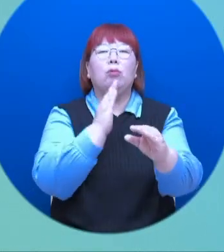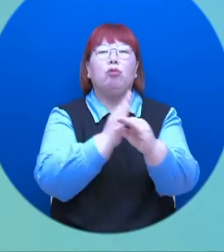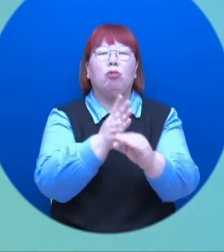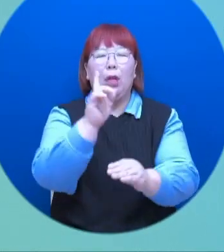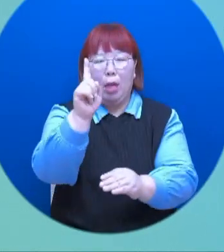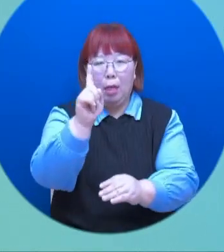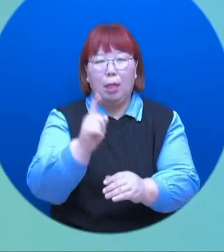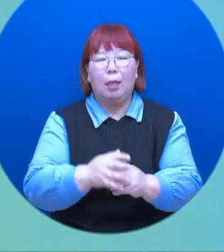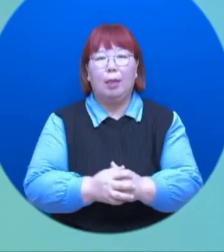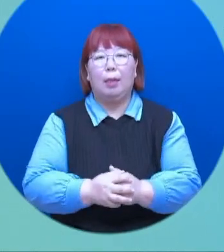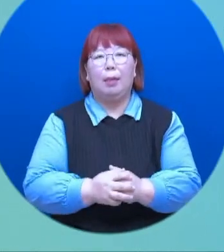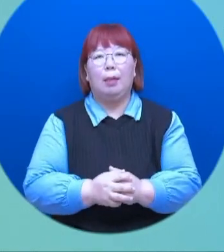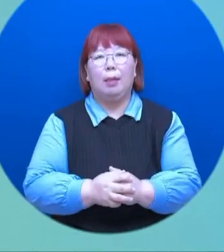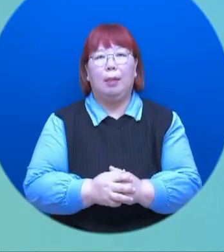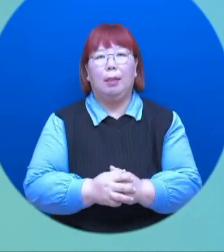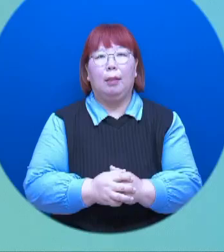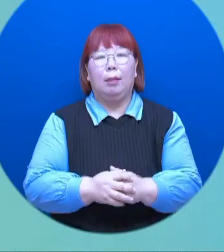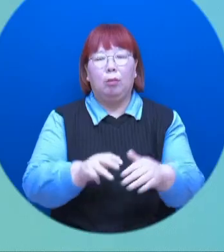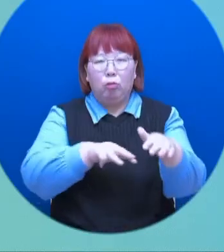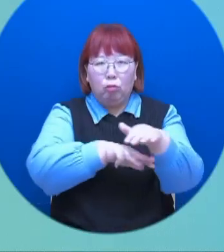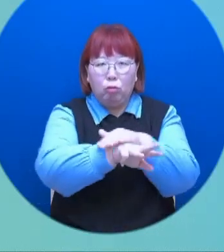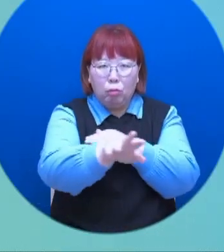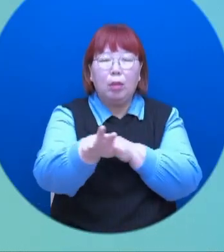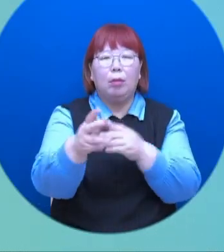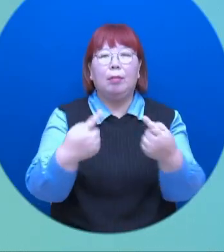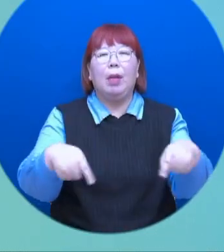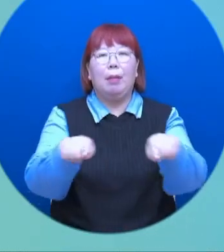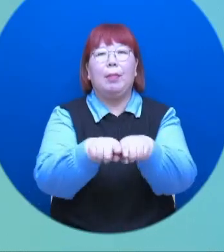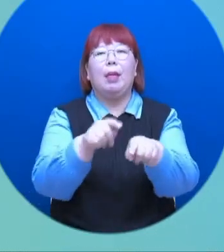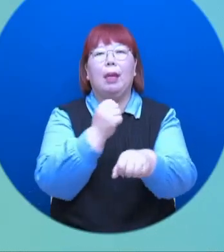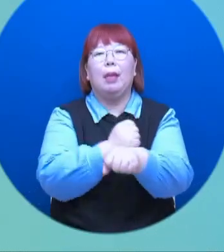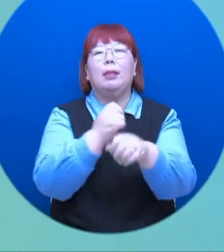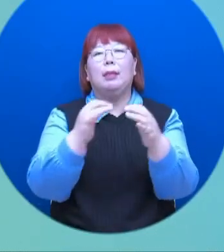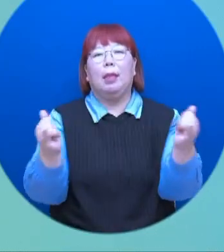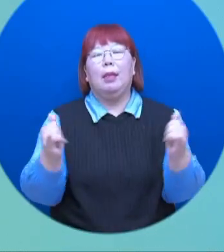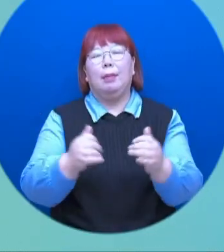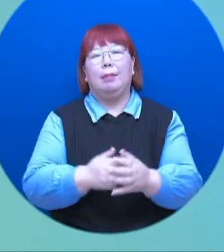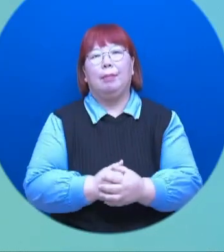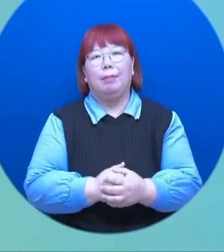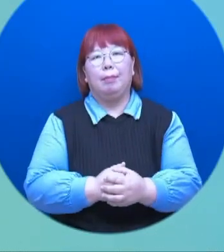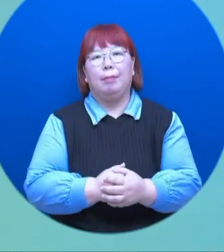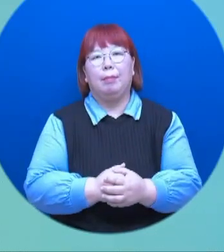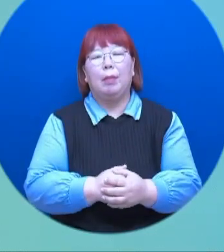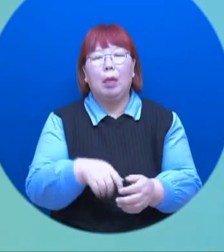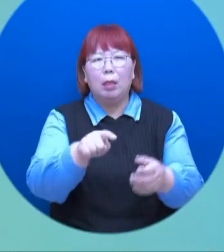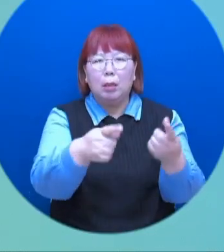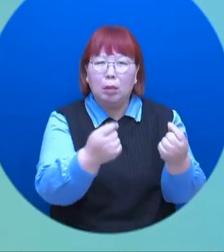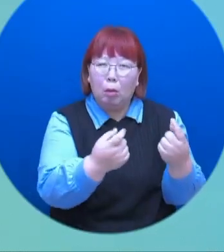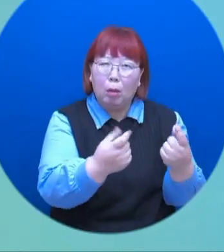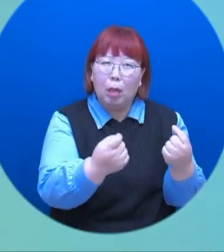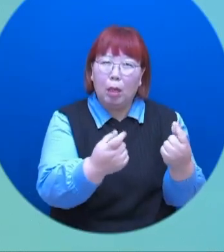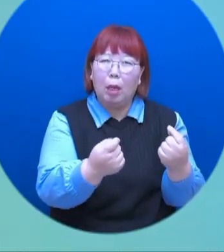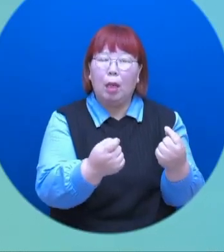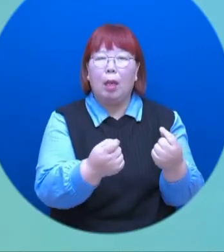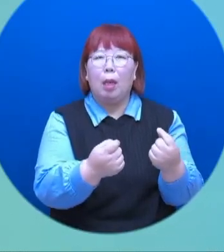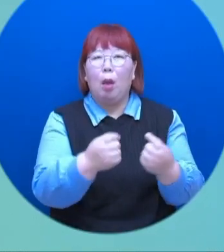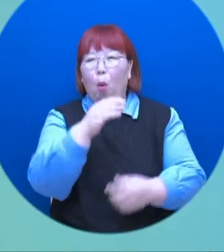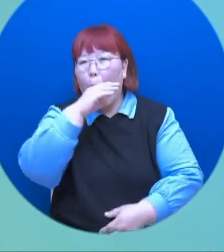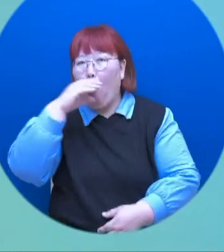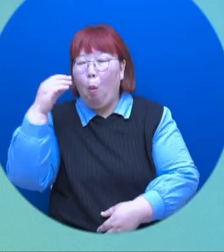포함되어 출애굽했던 인물이다. 바로 그런 중다한 잡족이